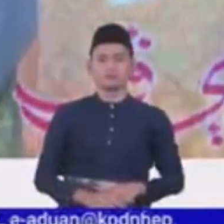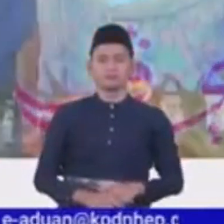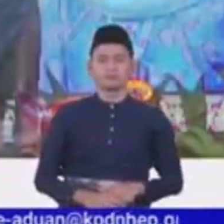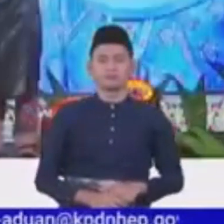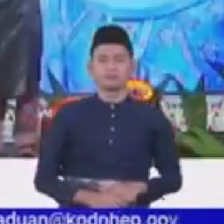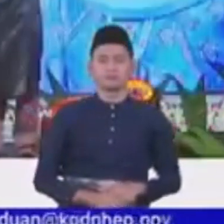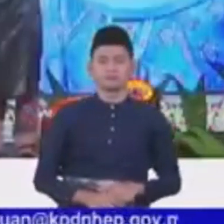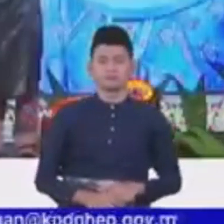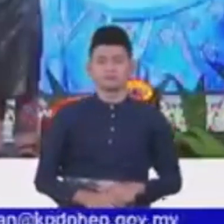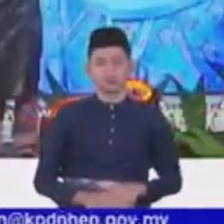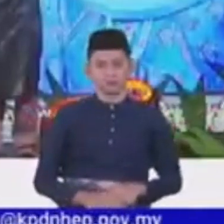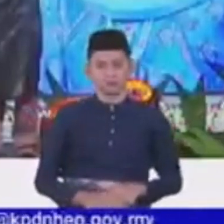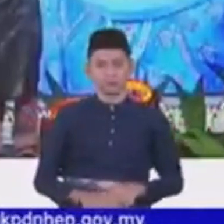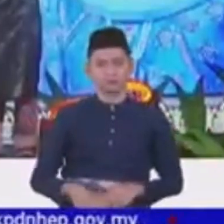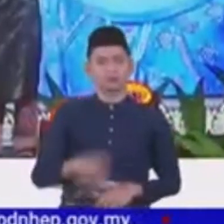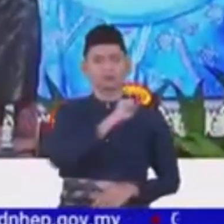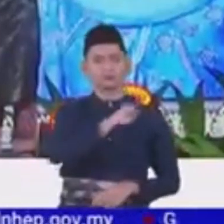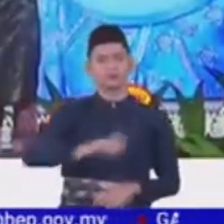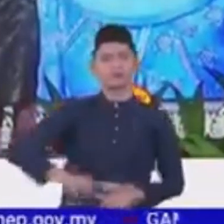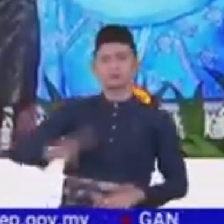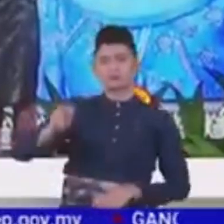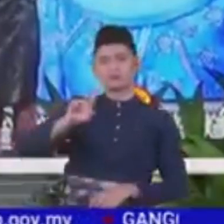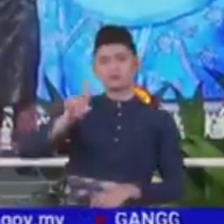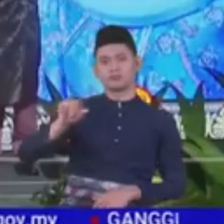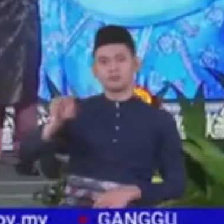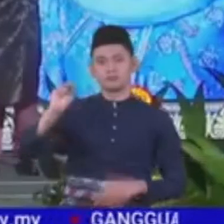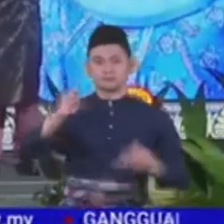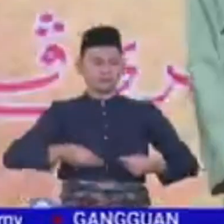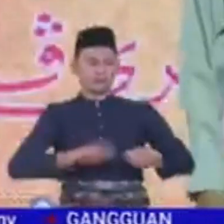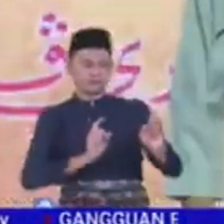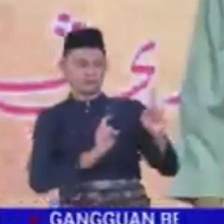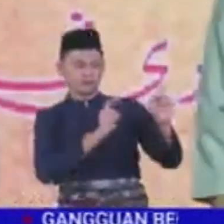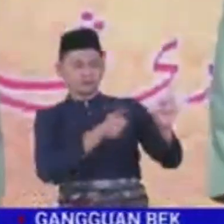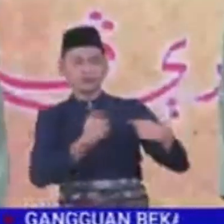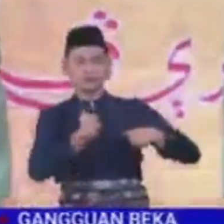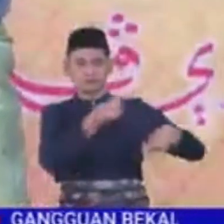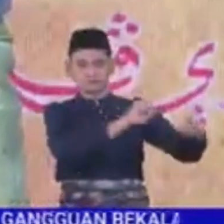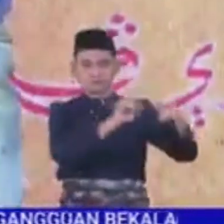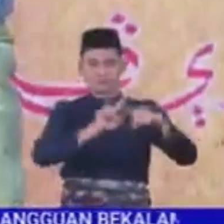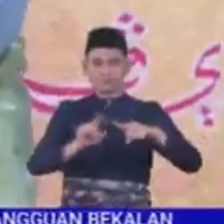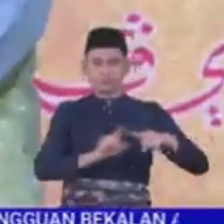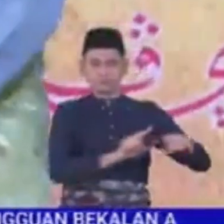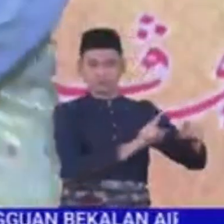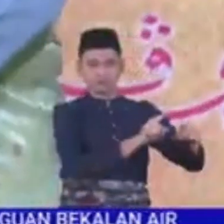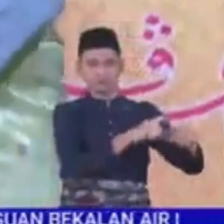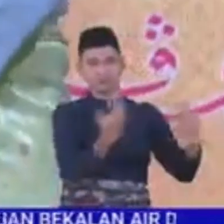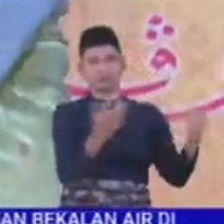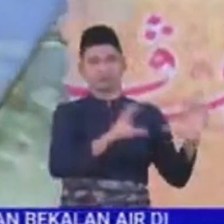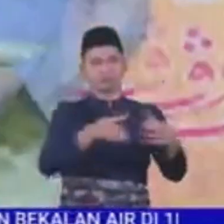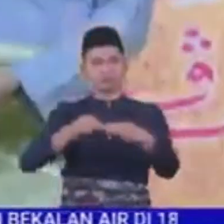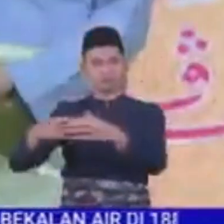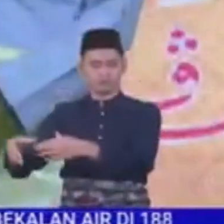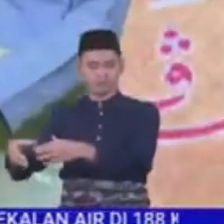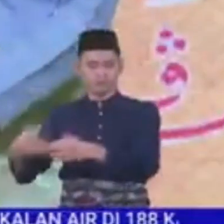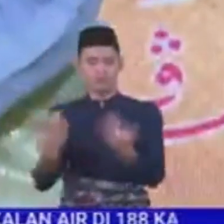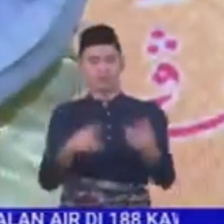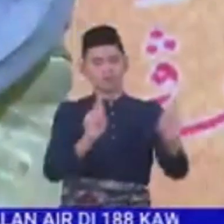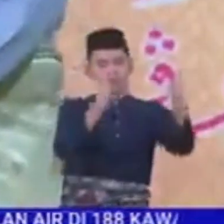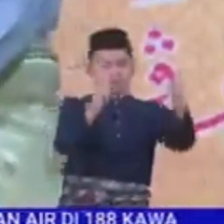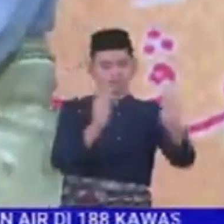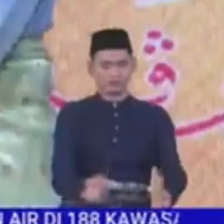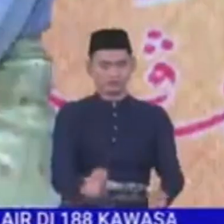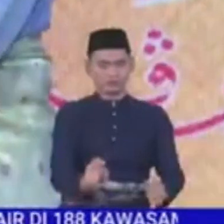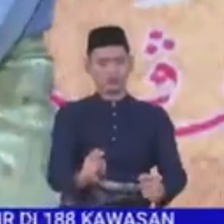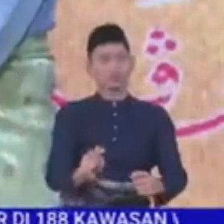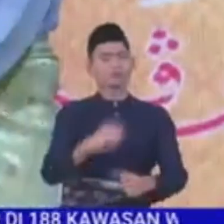pada majelis Itu Sultan azlan turut menyampaikan Anugerah kepada pemenang ton pakai kategori termasuk tokoh migrasi bu406